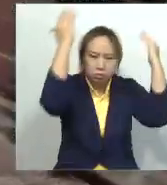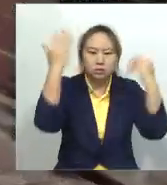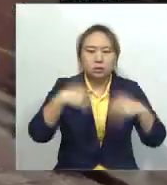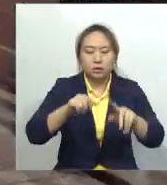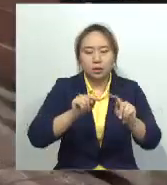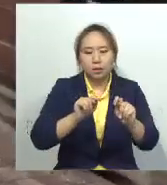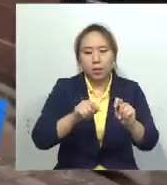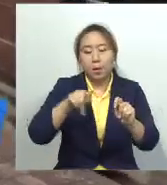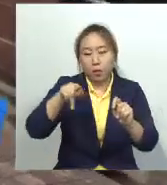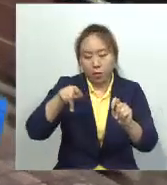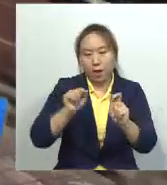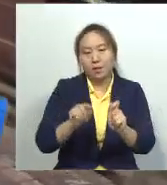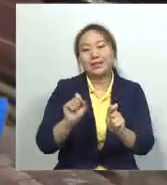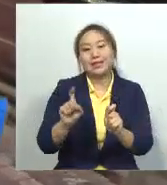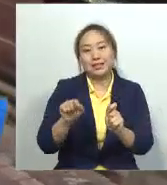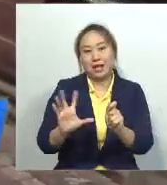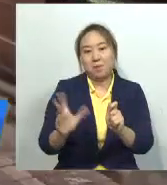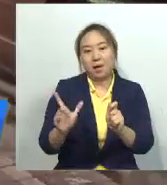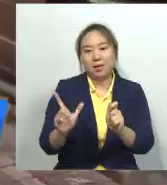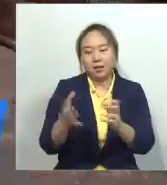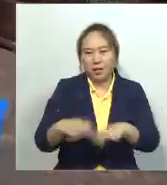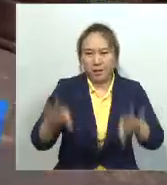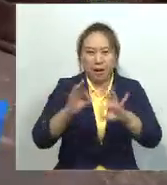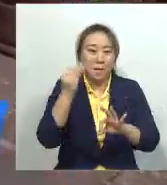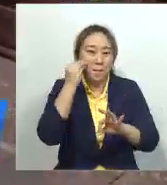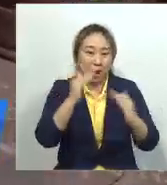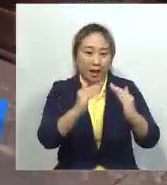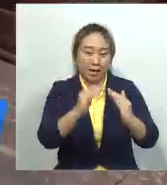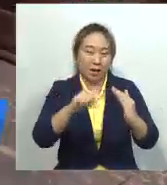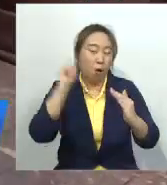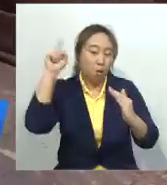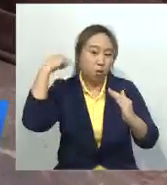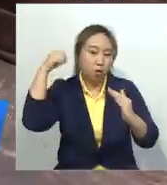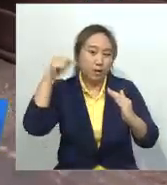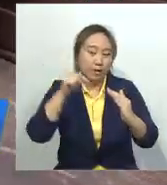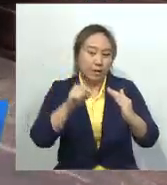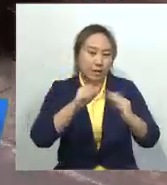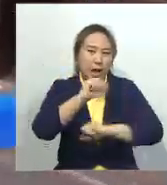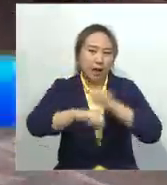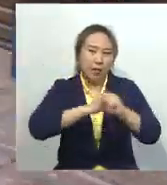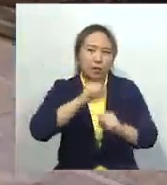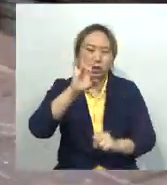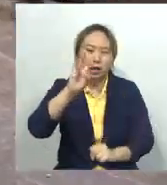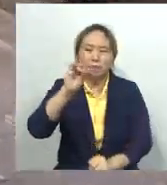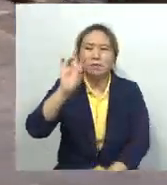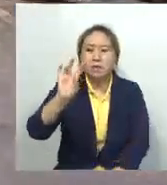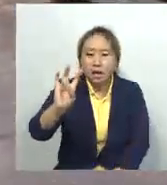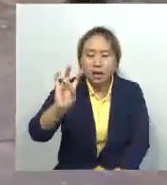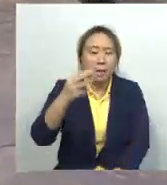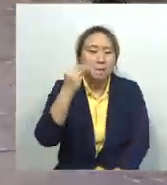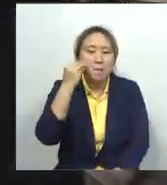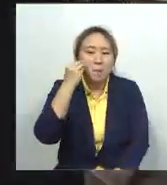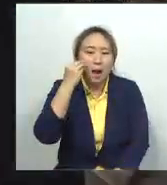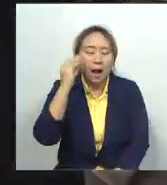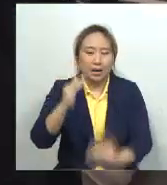ำบลพระพุทธบาทอำเภอศรีเชียงใหม่โดยเฉพาะบ้านหลังนี้นะครับเป็นบ้านของนางลับรัตนมงคลอายุ77ปีบ้านของ